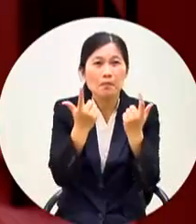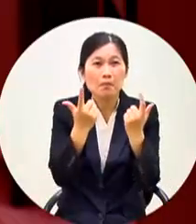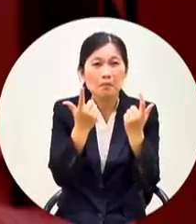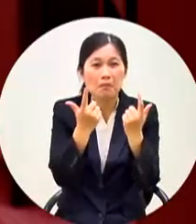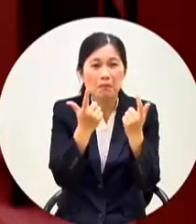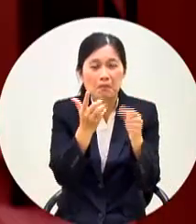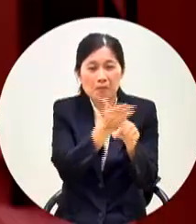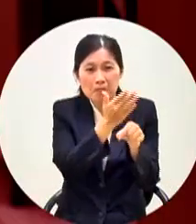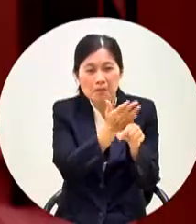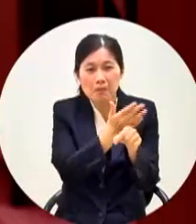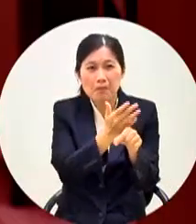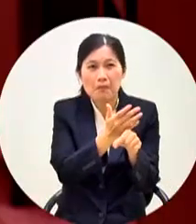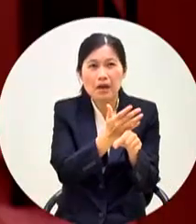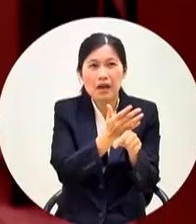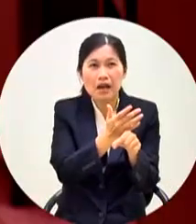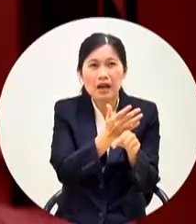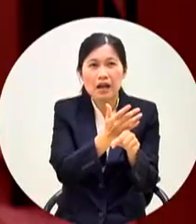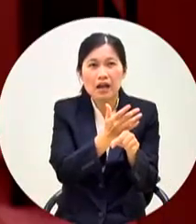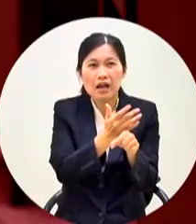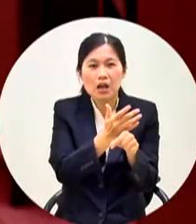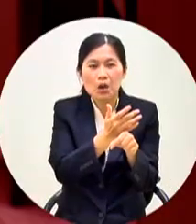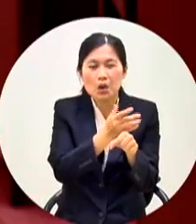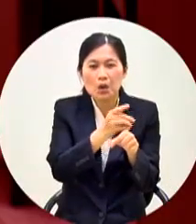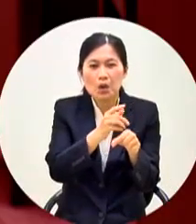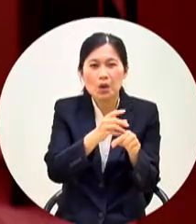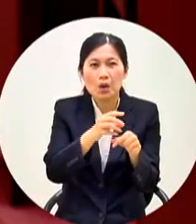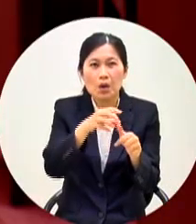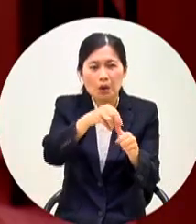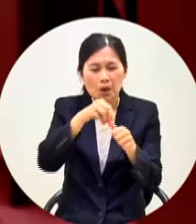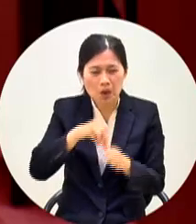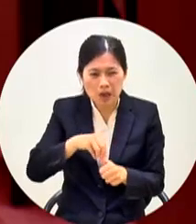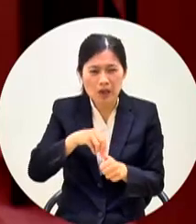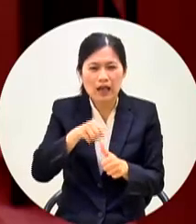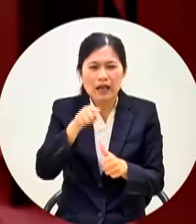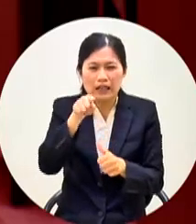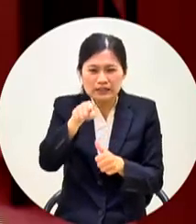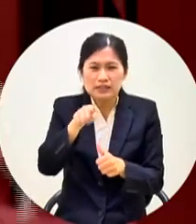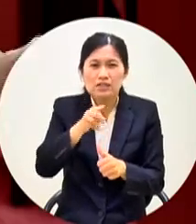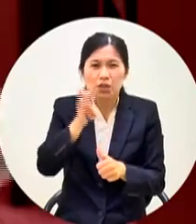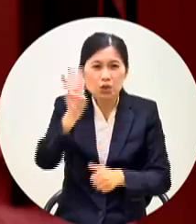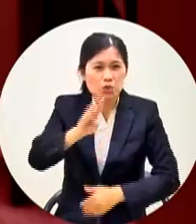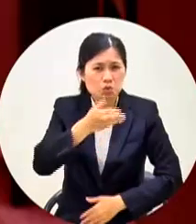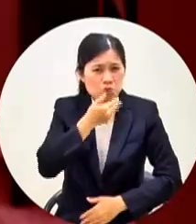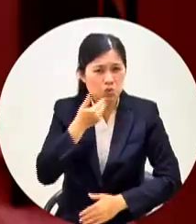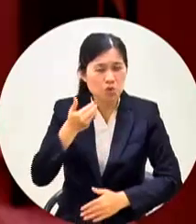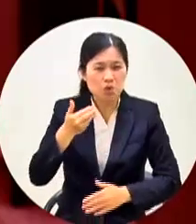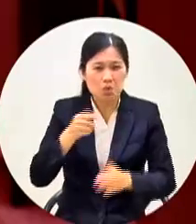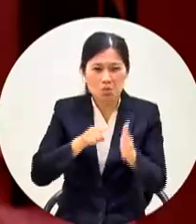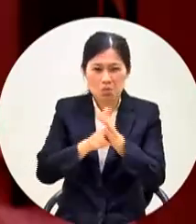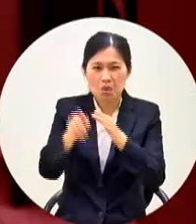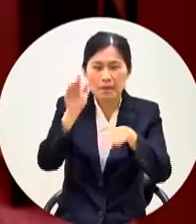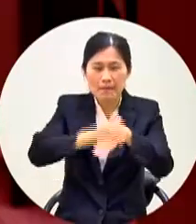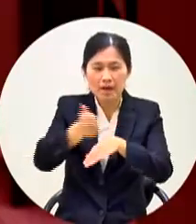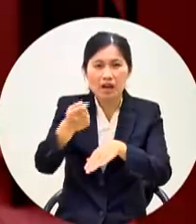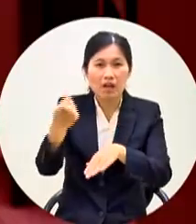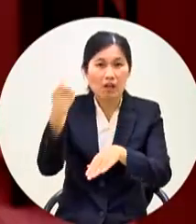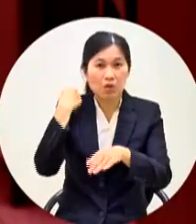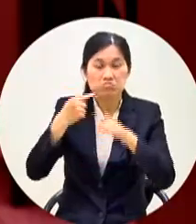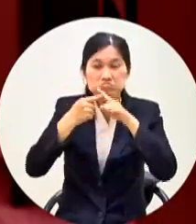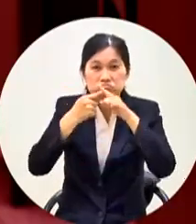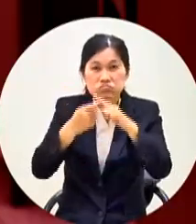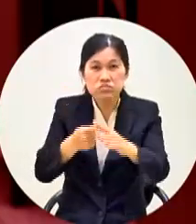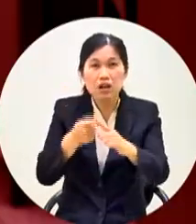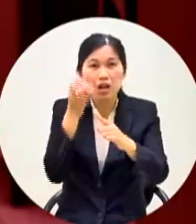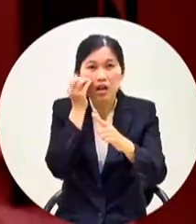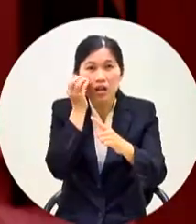在，市长重用你就是你是水利专家，昨天就看了。那